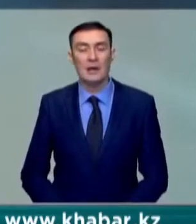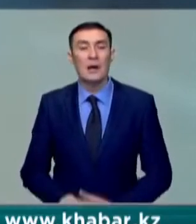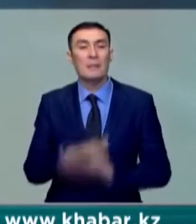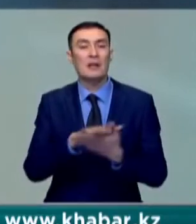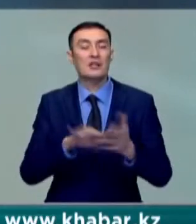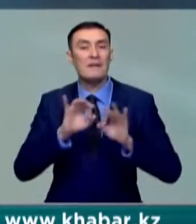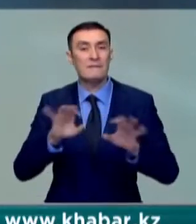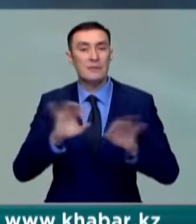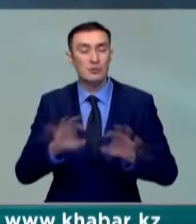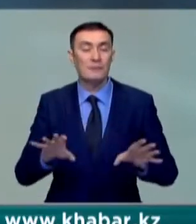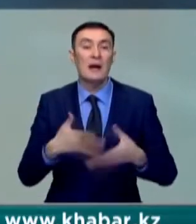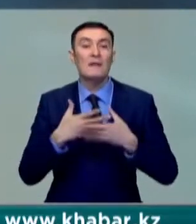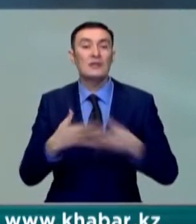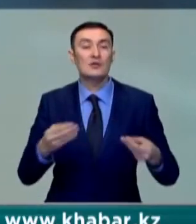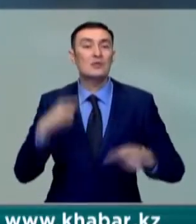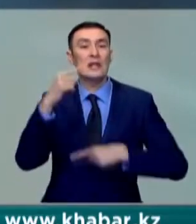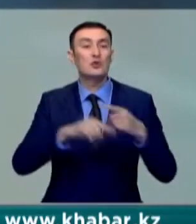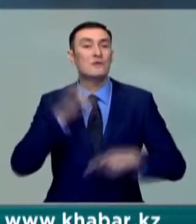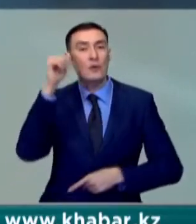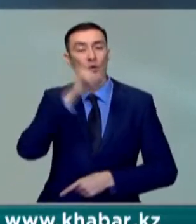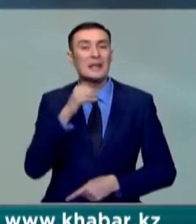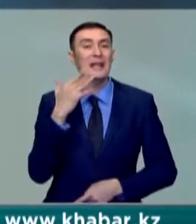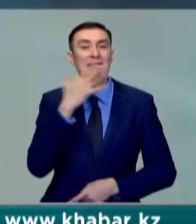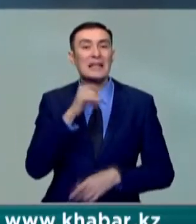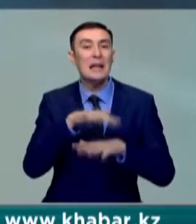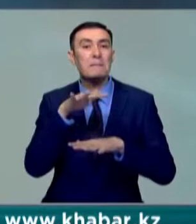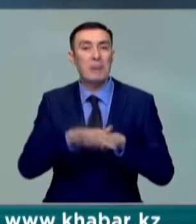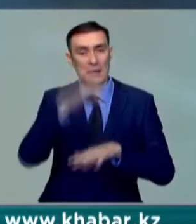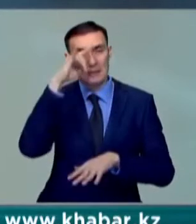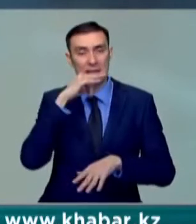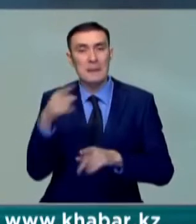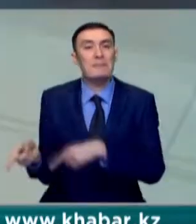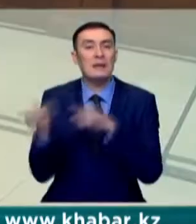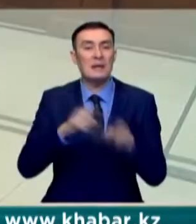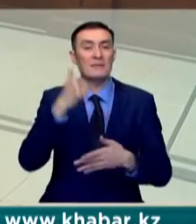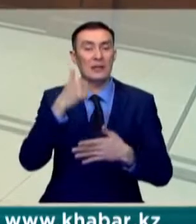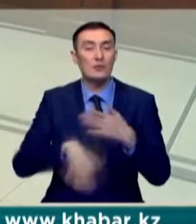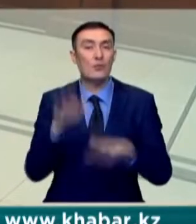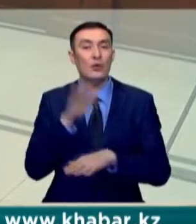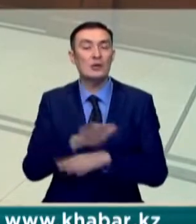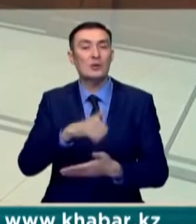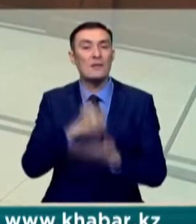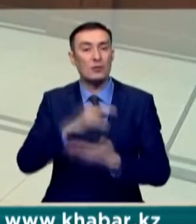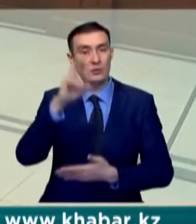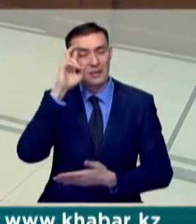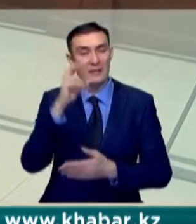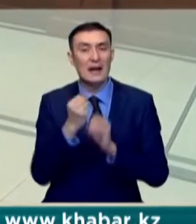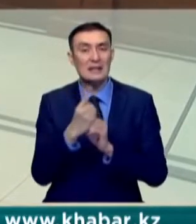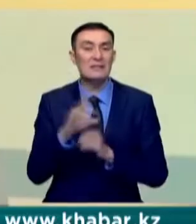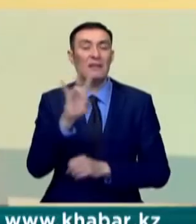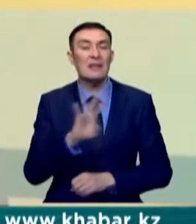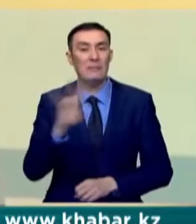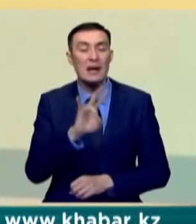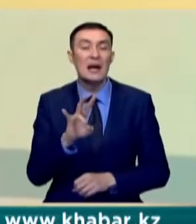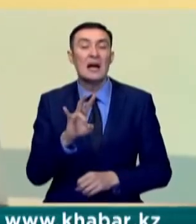И к другим темам. Весной следующего года Национальный банк Казахстана переедет в столицу. Напомню, согласно указу главы государства, от 11